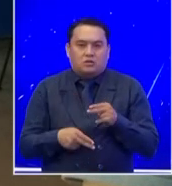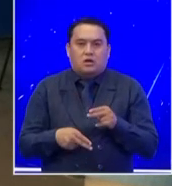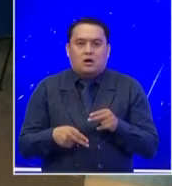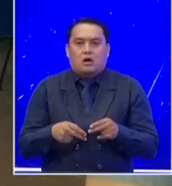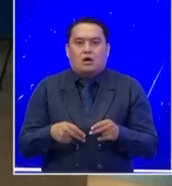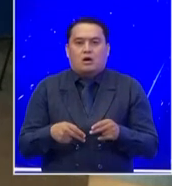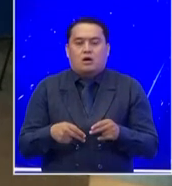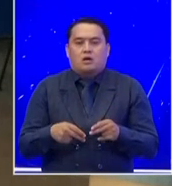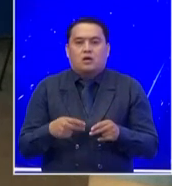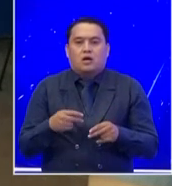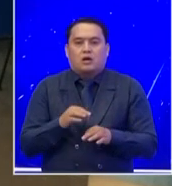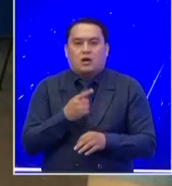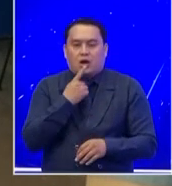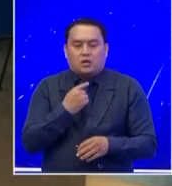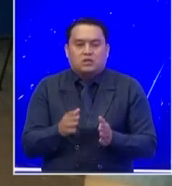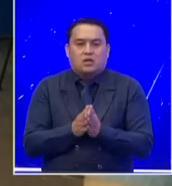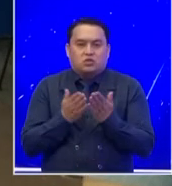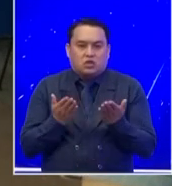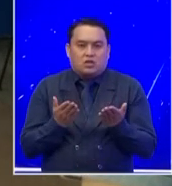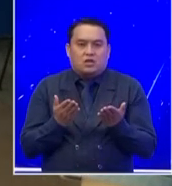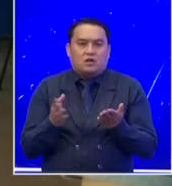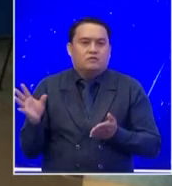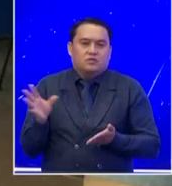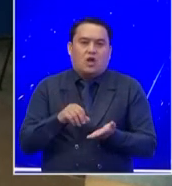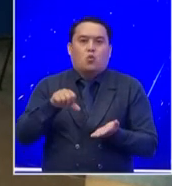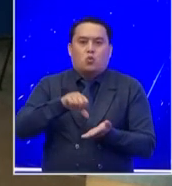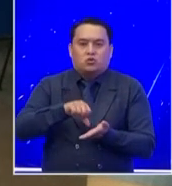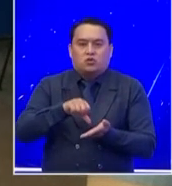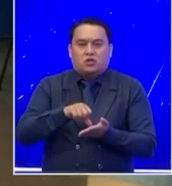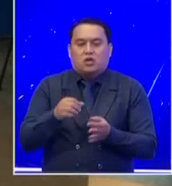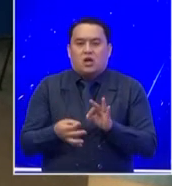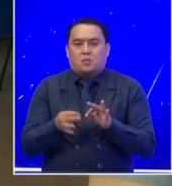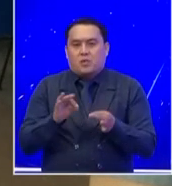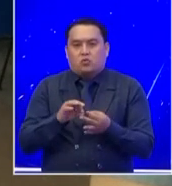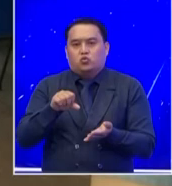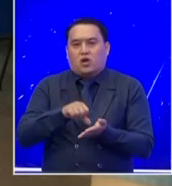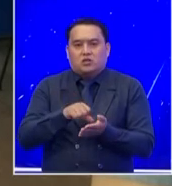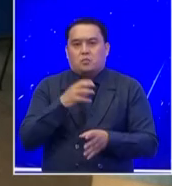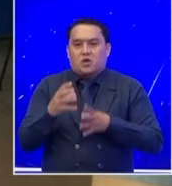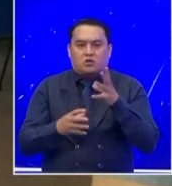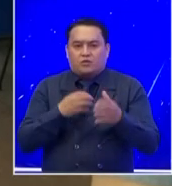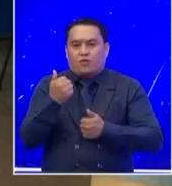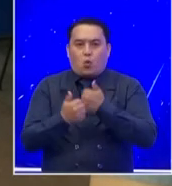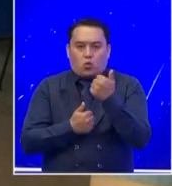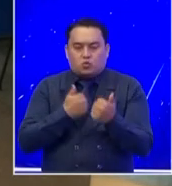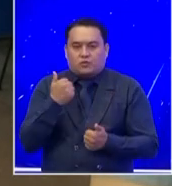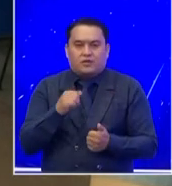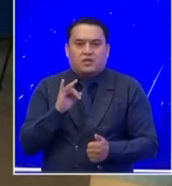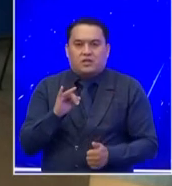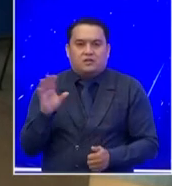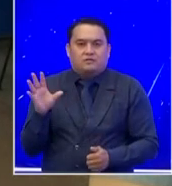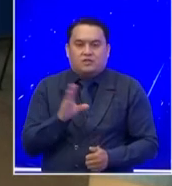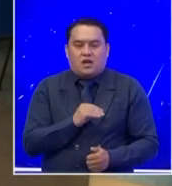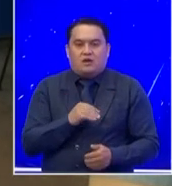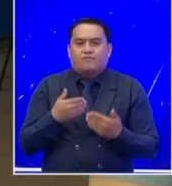аттестат особого образца. Они тоже являются все участниками этих олимпиад, международных конкурсов. И